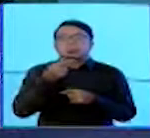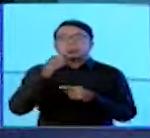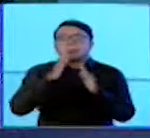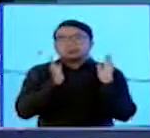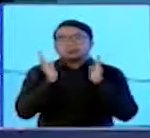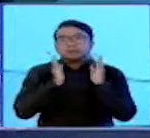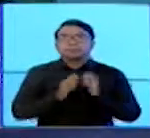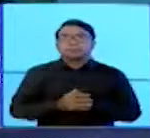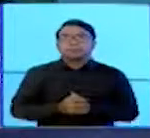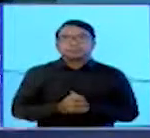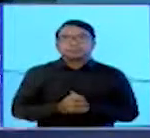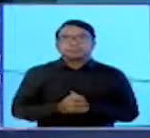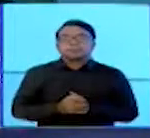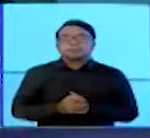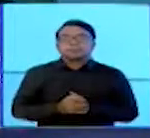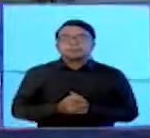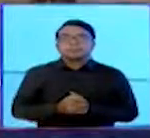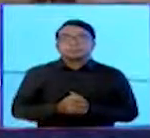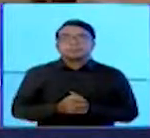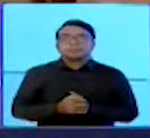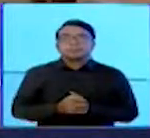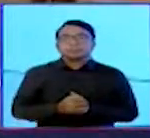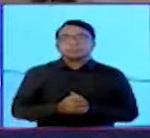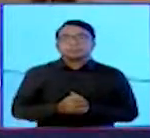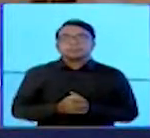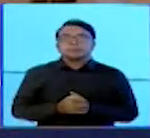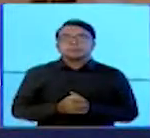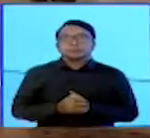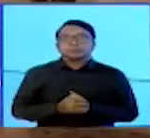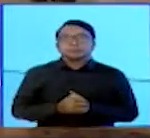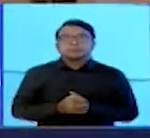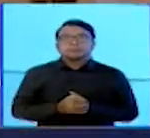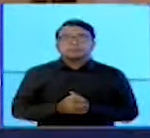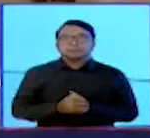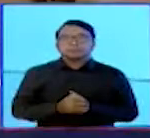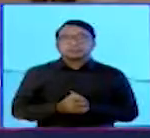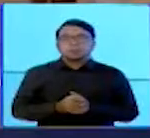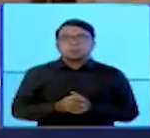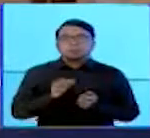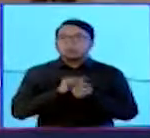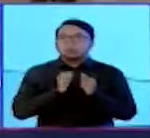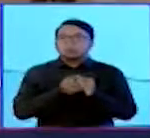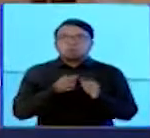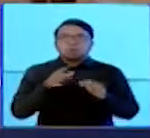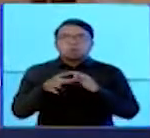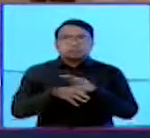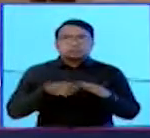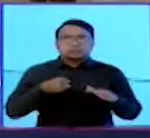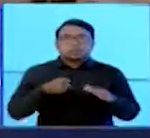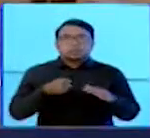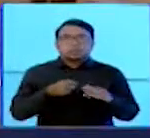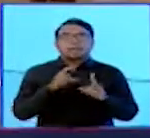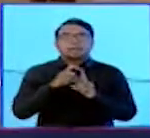jakasetia dan Edmond dantes ndak pemirsa untuk terpidana kasus korupsi hak tagih Bank Bali Joko Sugiarto